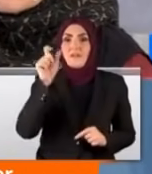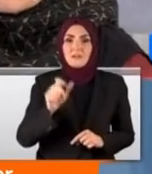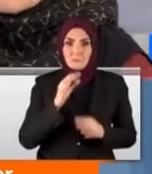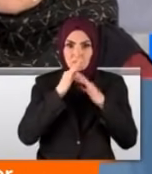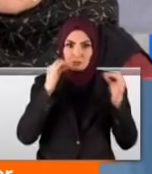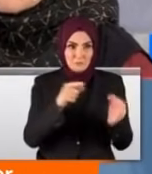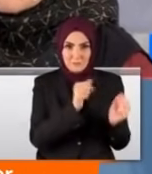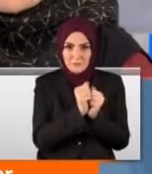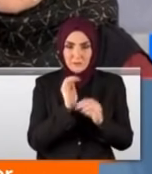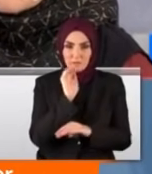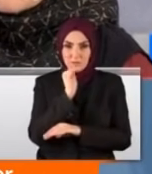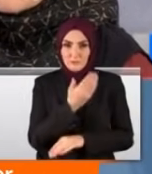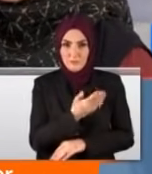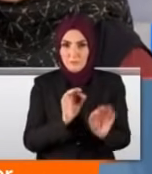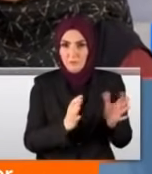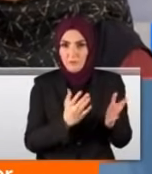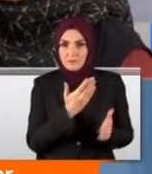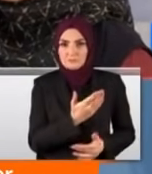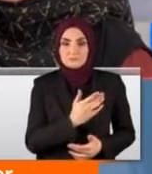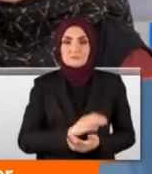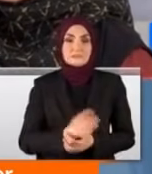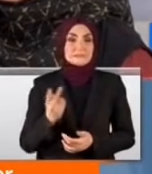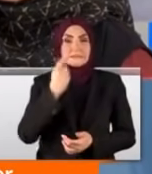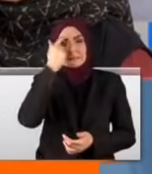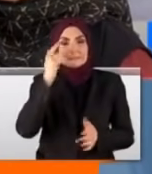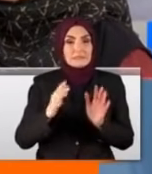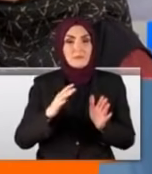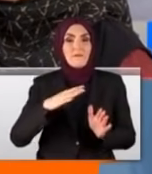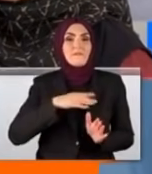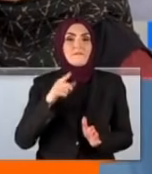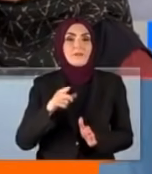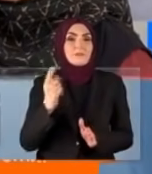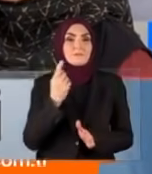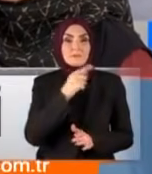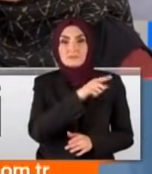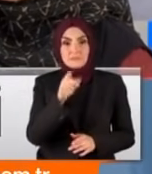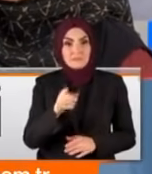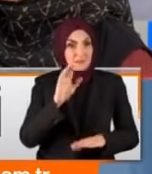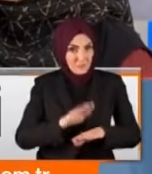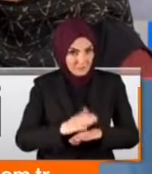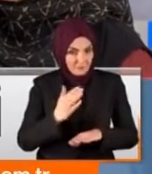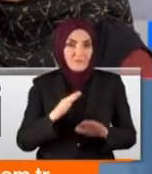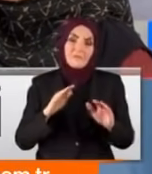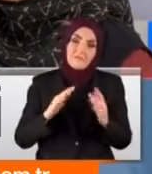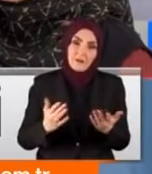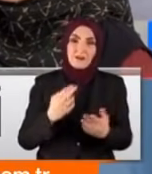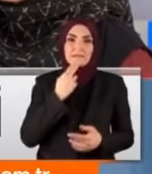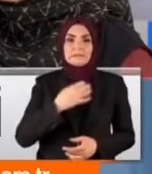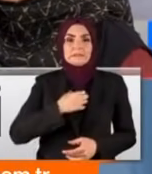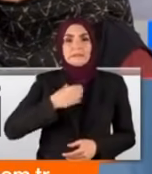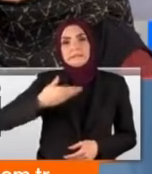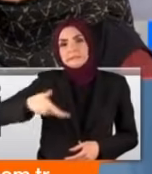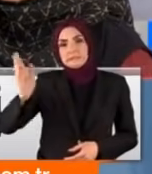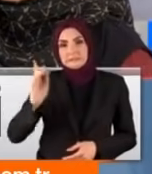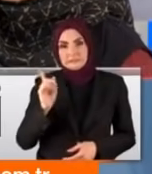Senin gözlerinin dönmesinden belli, tavanı izliyor. İki ihtimal var. Yani gerçekten ya siz bir şey yaptınız ya gitti kadın kendisi gitti. Aynen öyle. Ama kadının